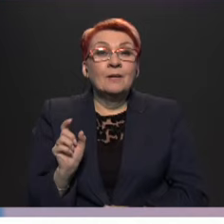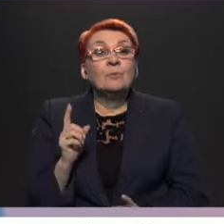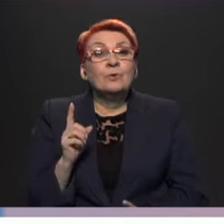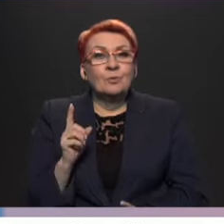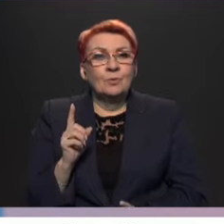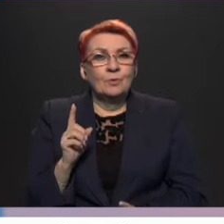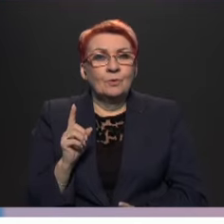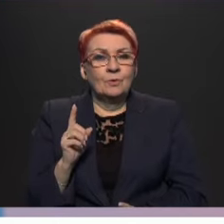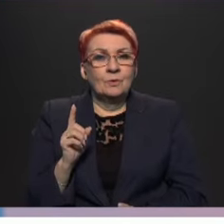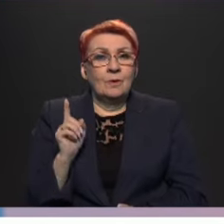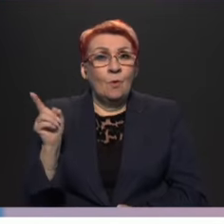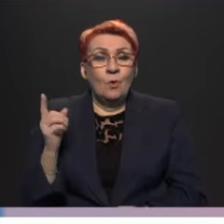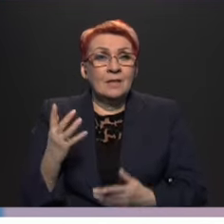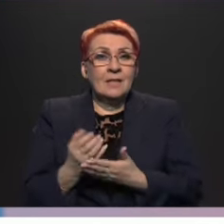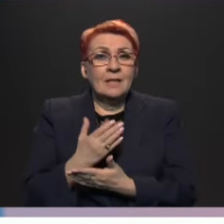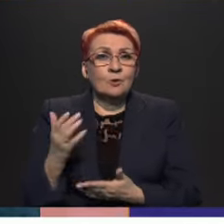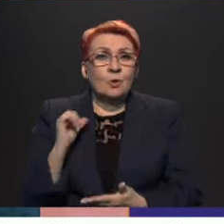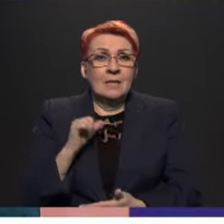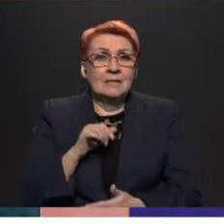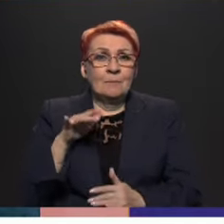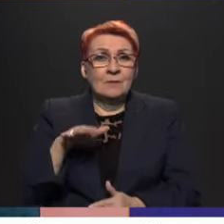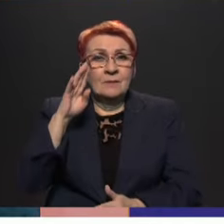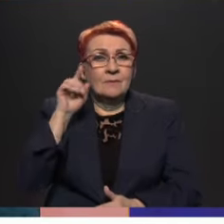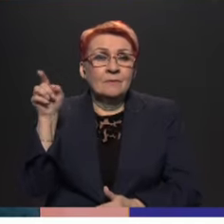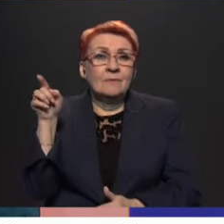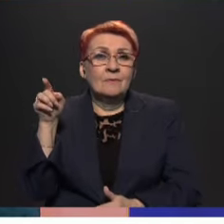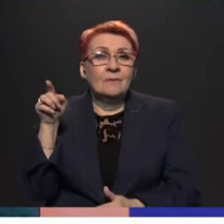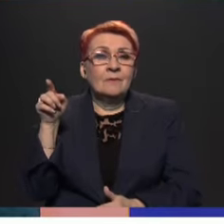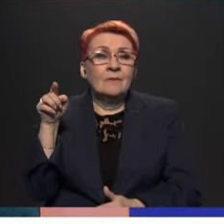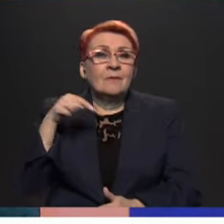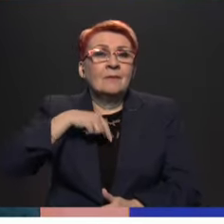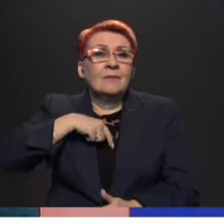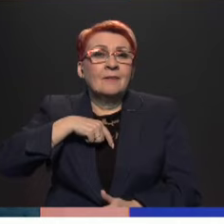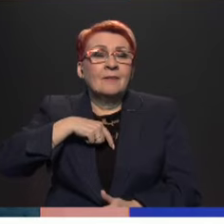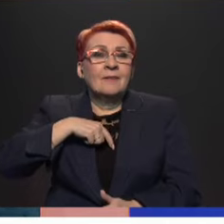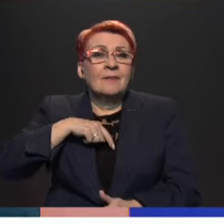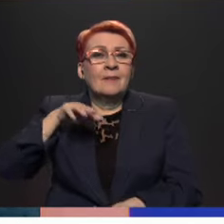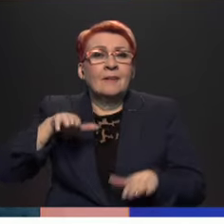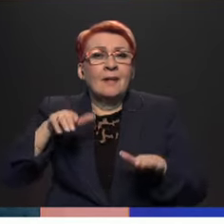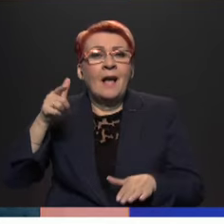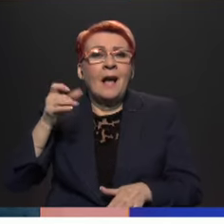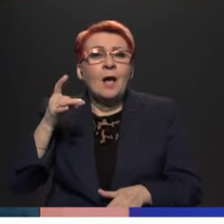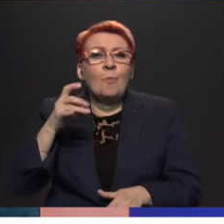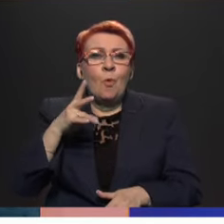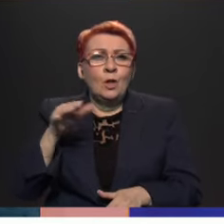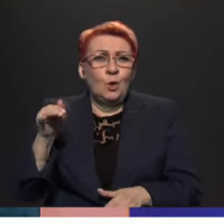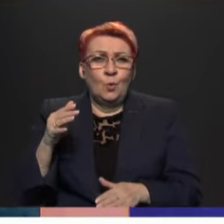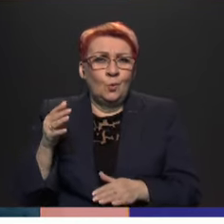не нашел на самом деле вот этой точки гармонии, чтобы понимать, что